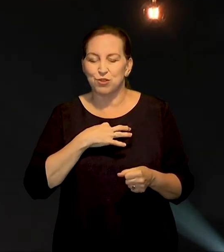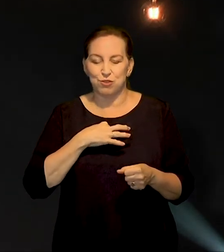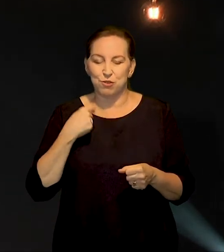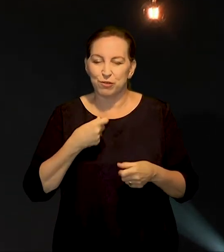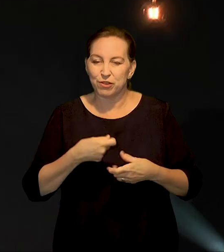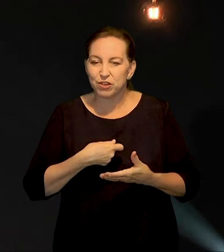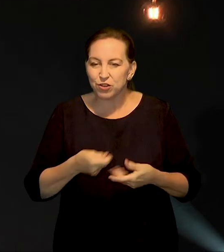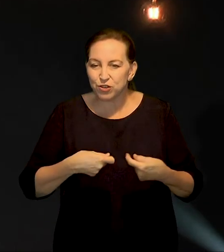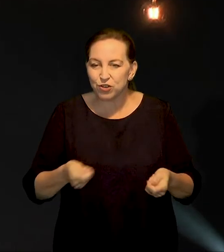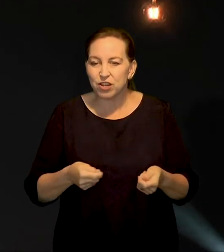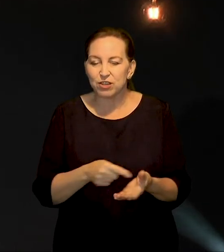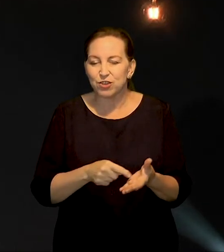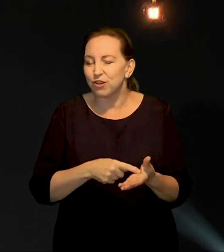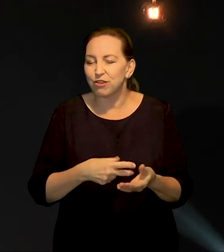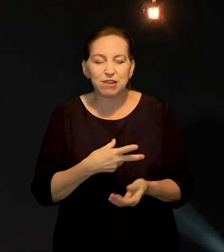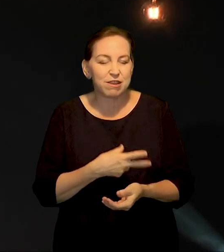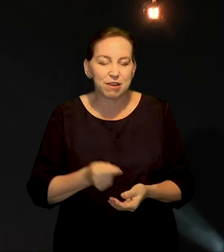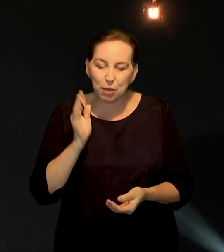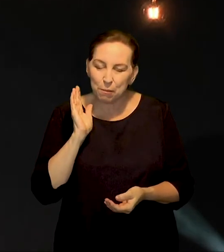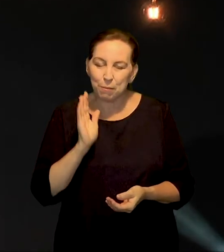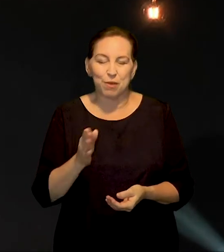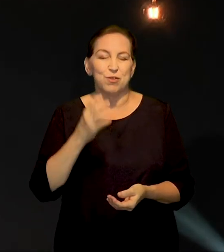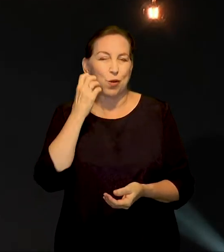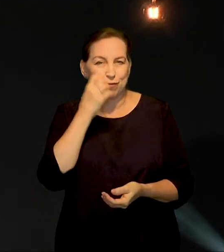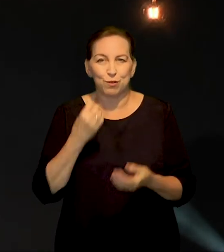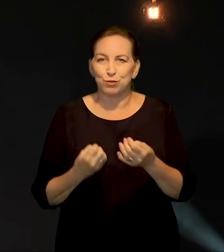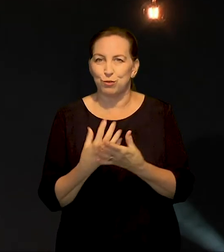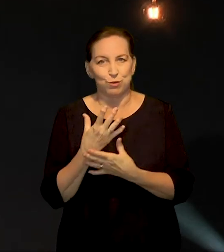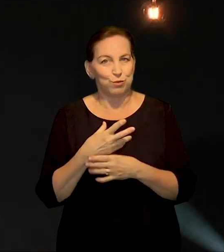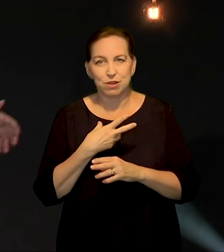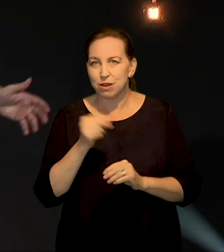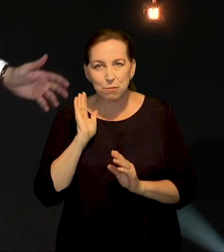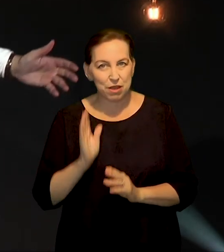którzy byli kiedyś w domu, ale gdzieś się zagubili.